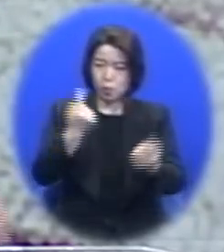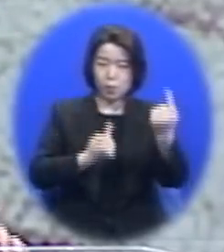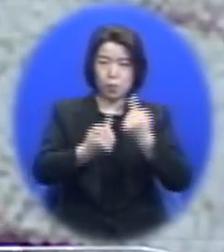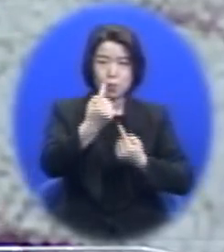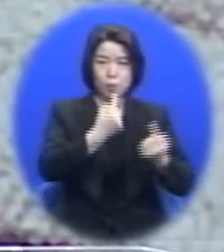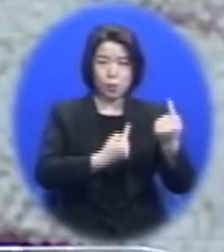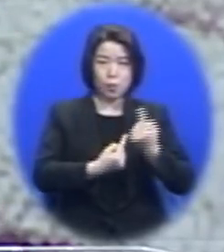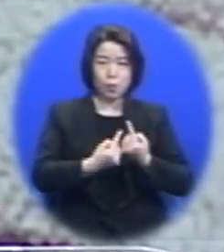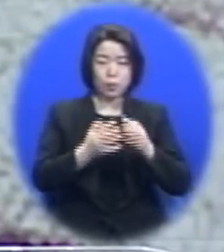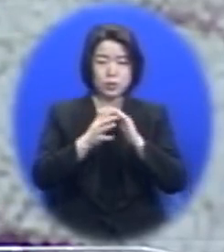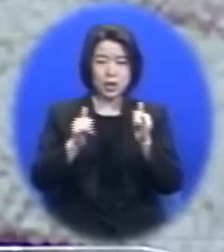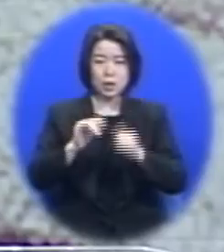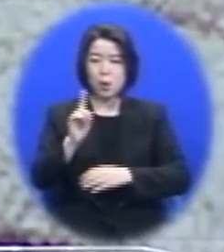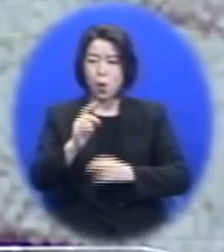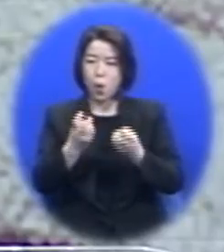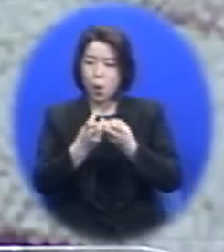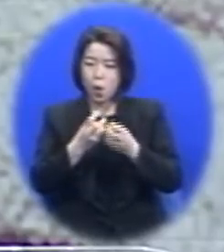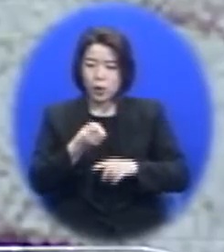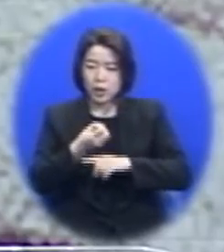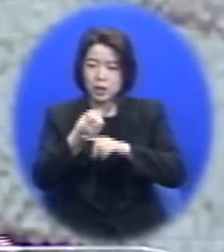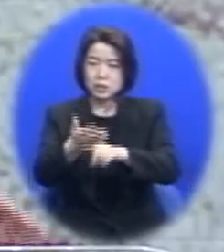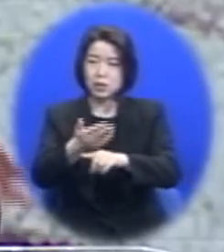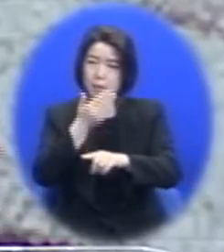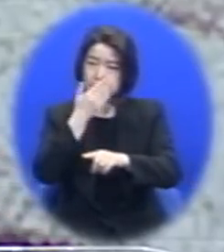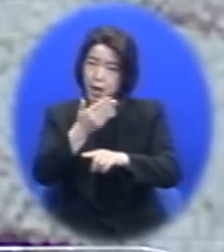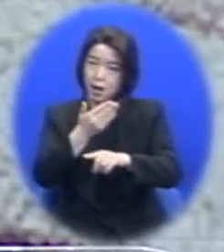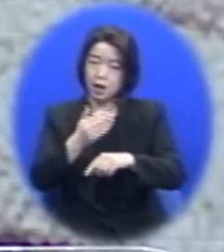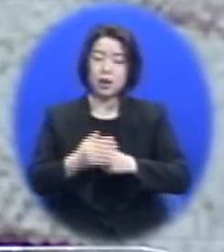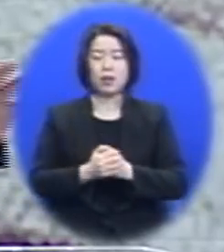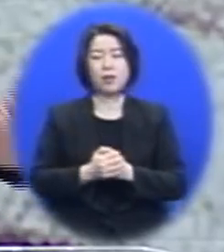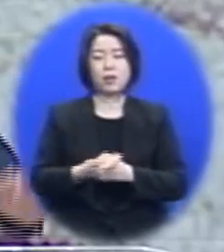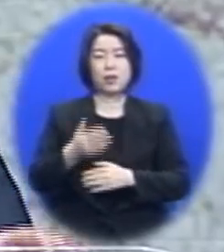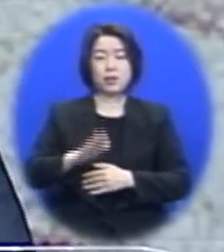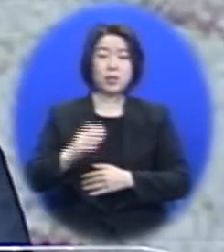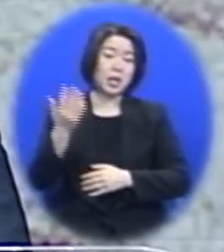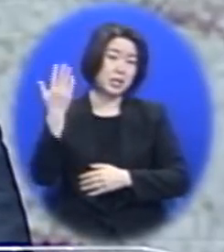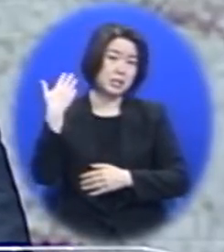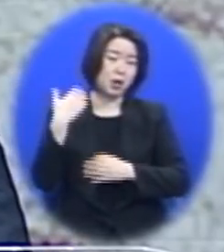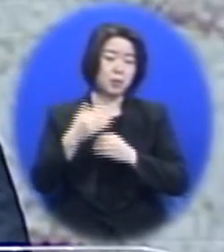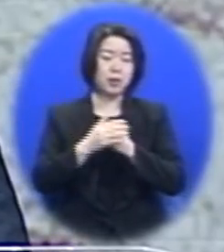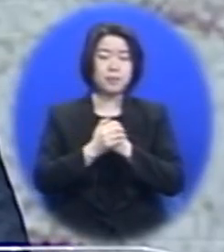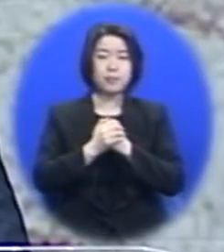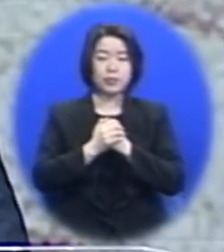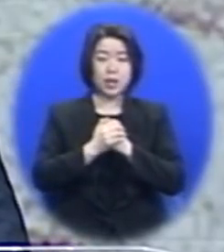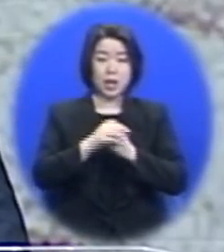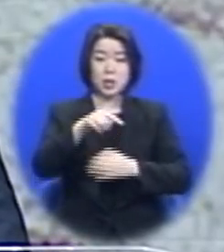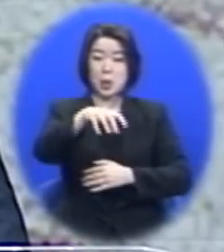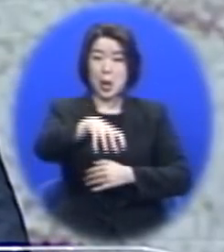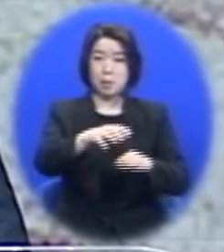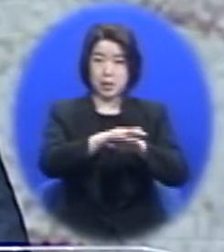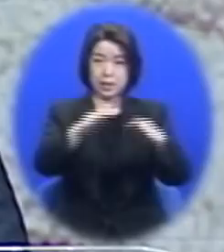전해질 수 있을까 근데 이번 지난 주간 단상 기도회를 하면서